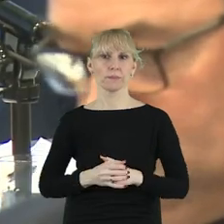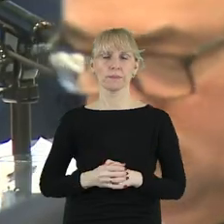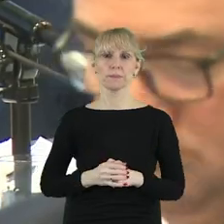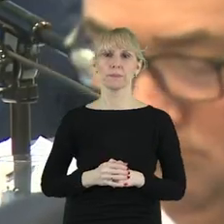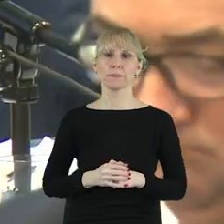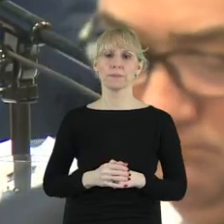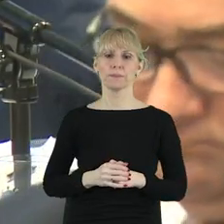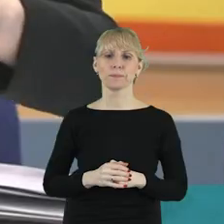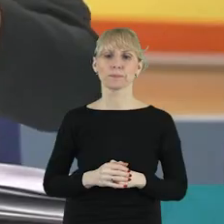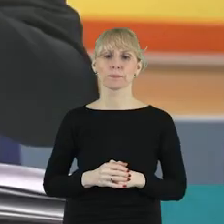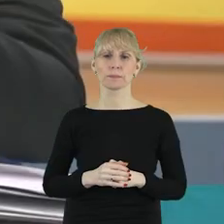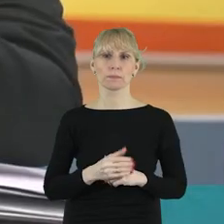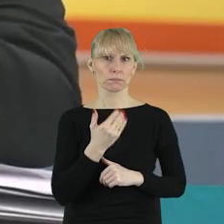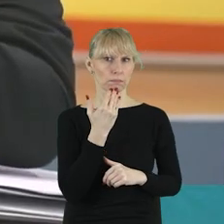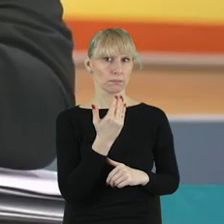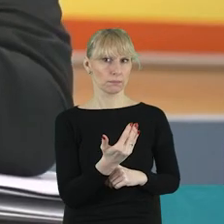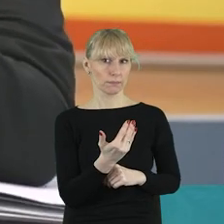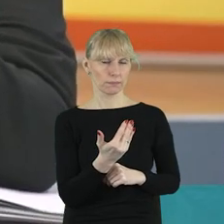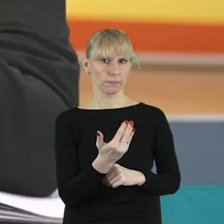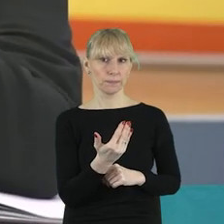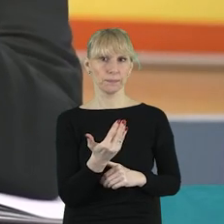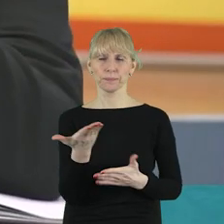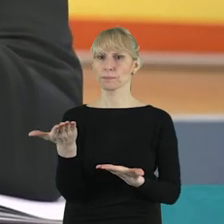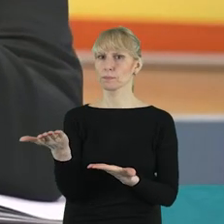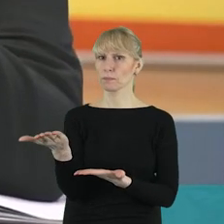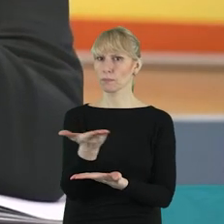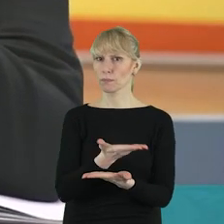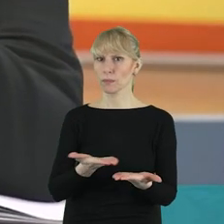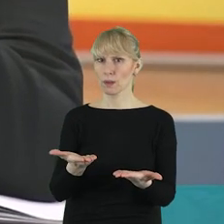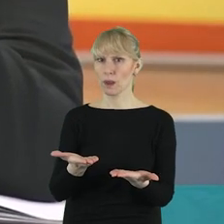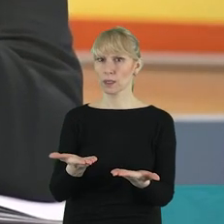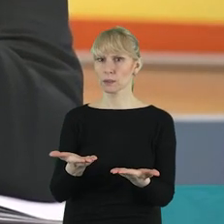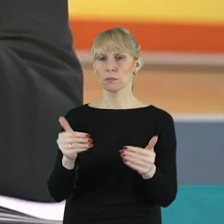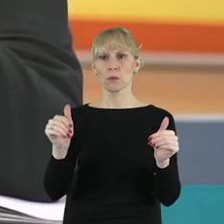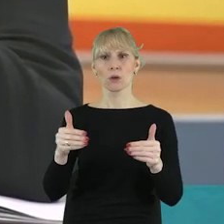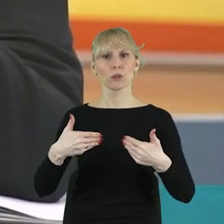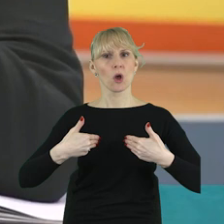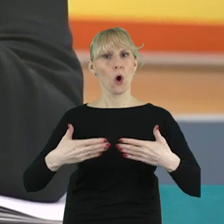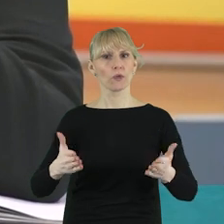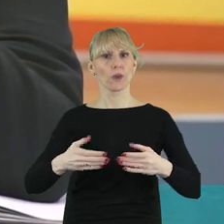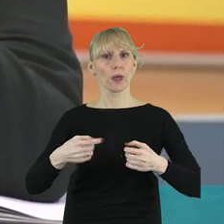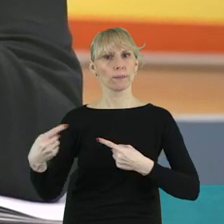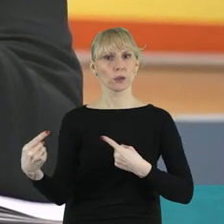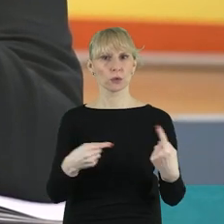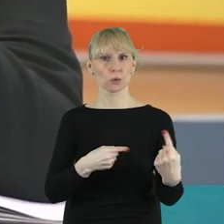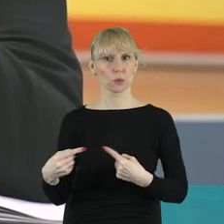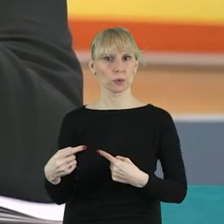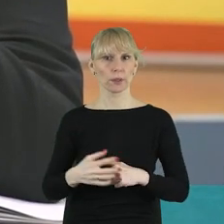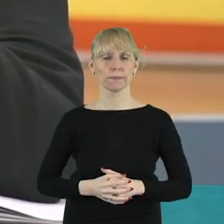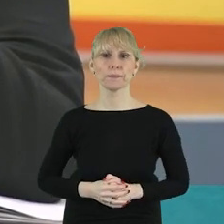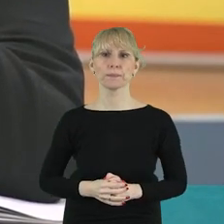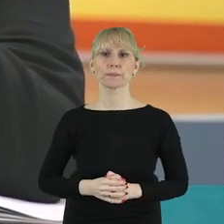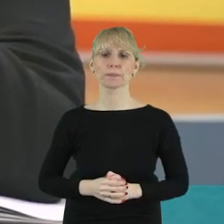bardzo. Dziękuję bardzo. Proszę bardzo, szanowni państwo radni, proszę o... Otwieram dyskusję w tym